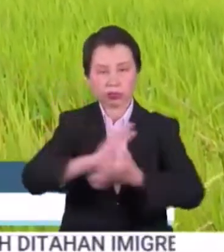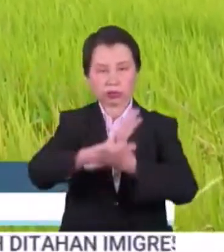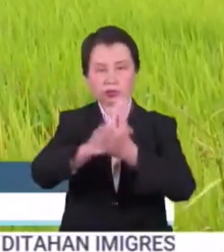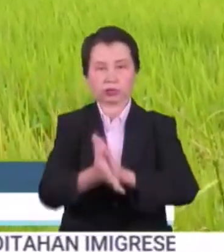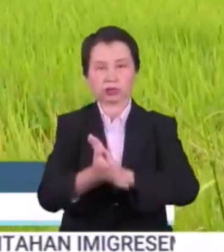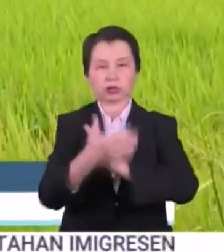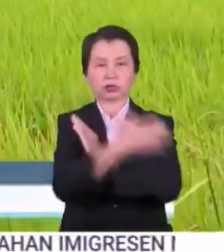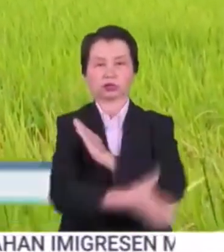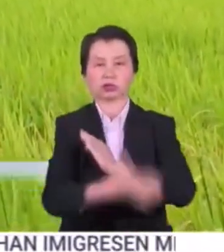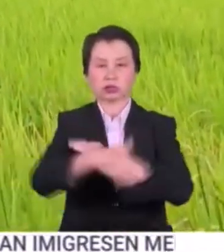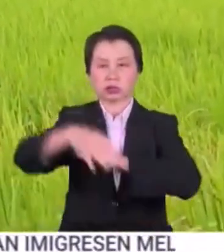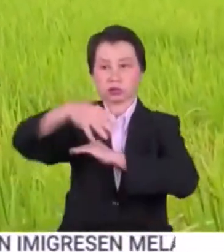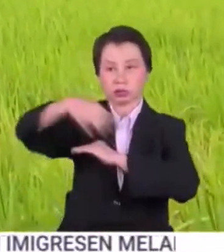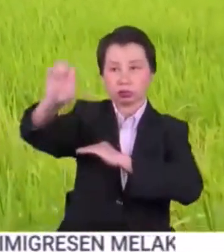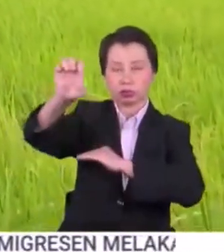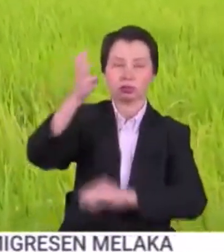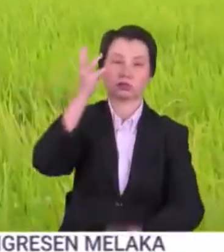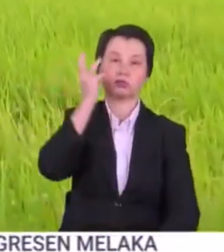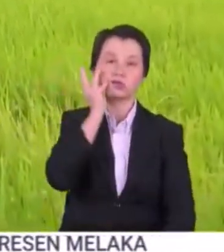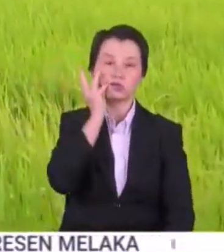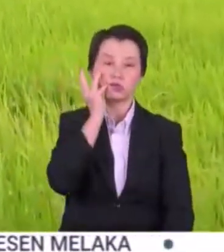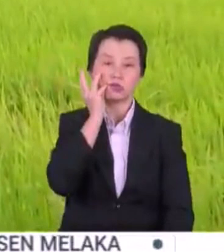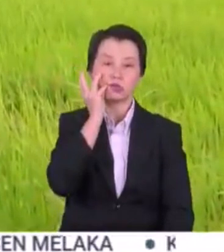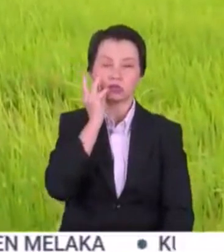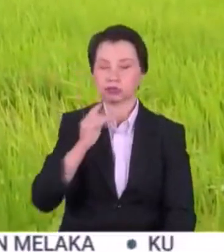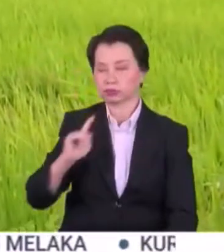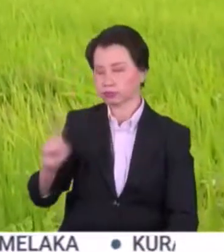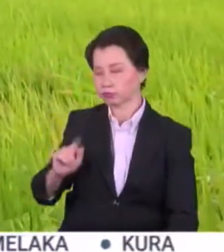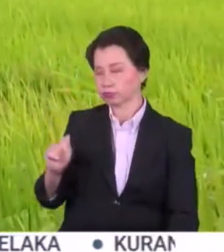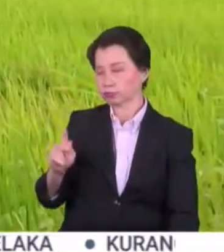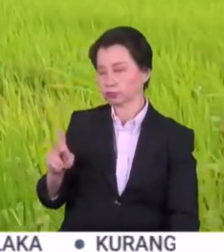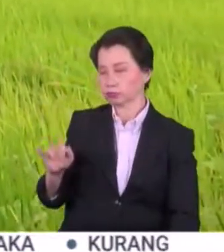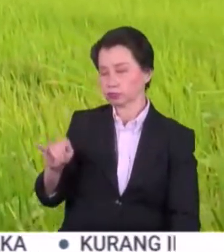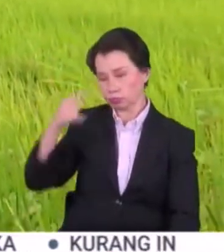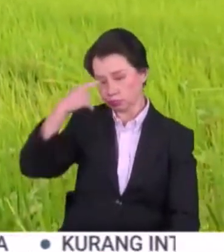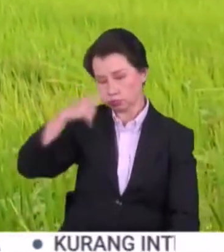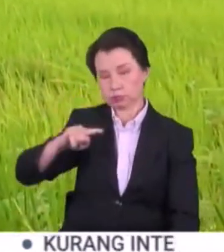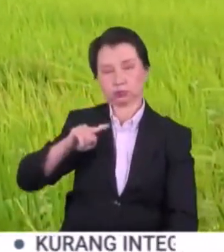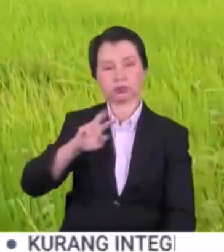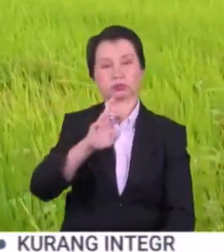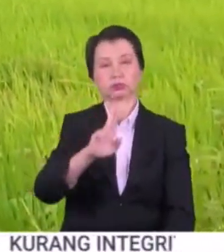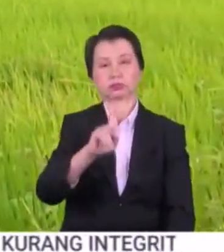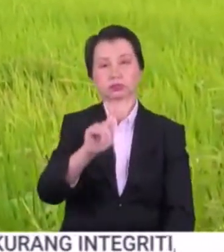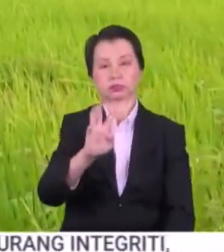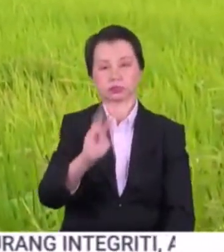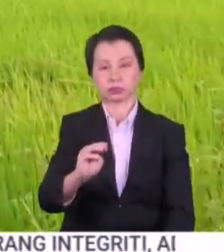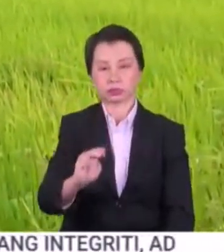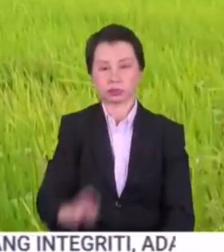muncul sebagai pengeksport beras. Zaki Yamani Ahmad, RTM.